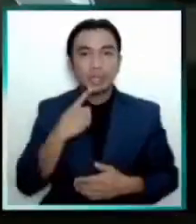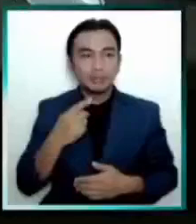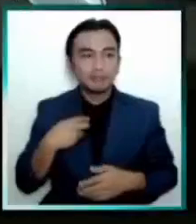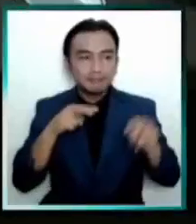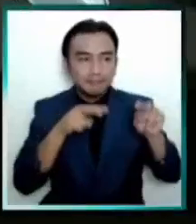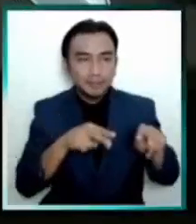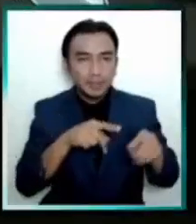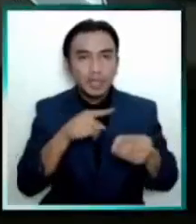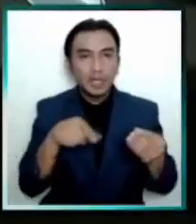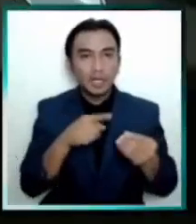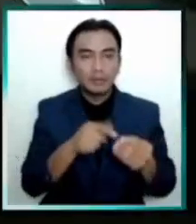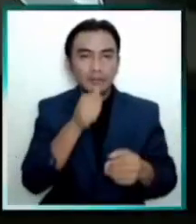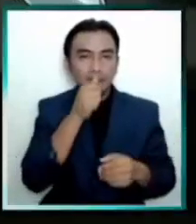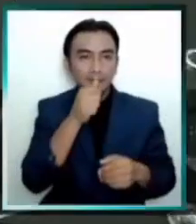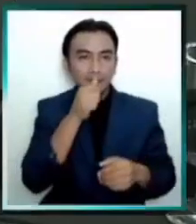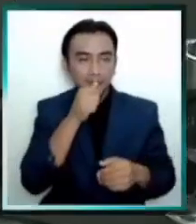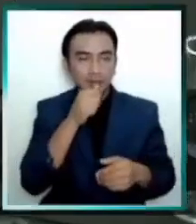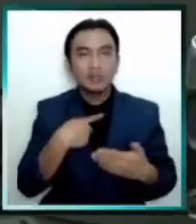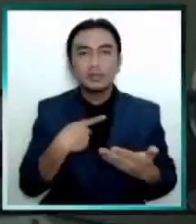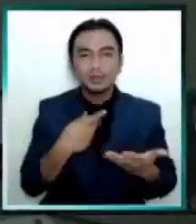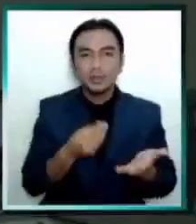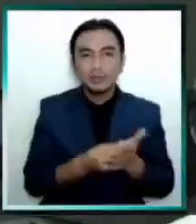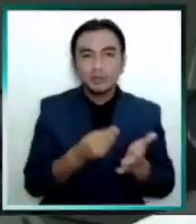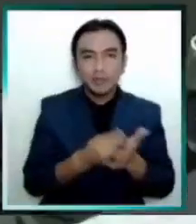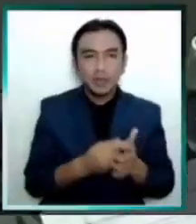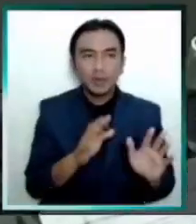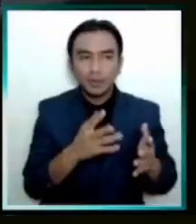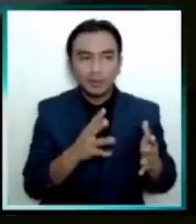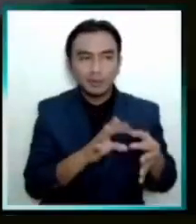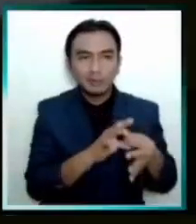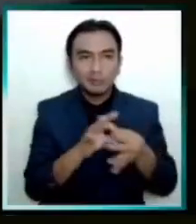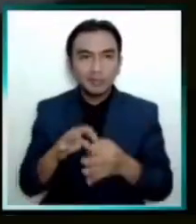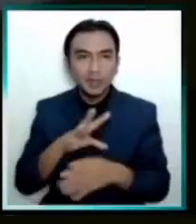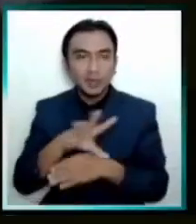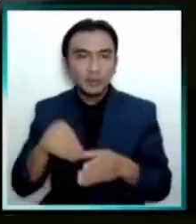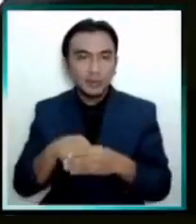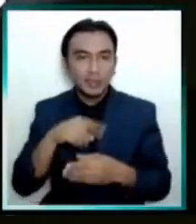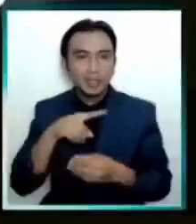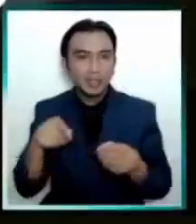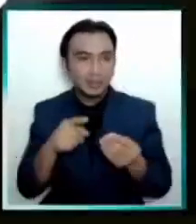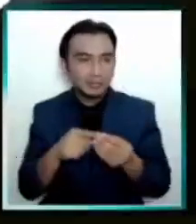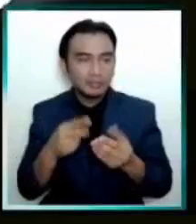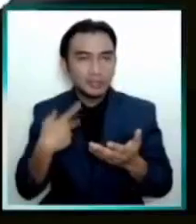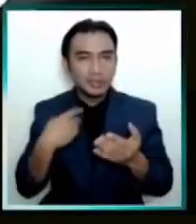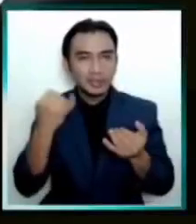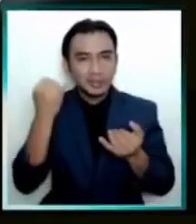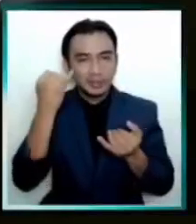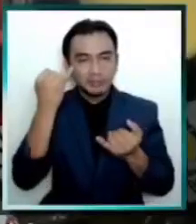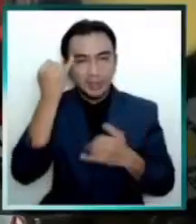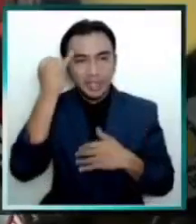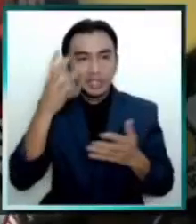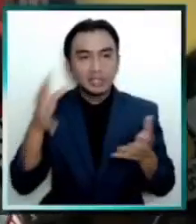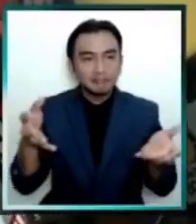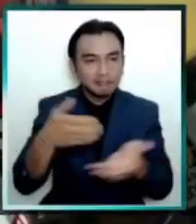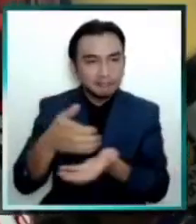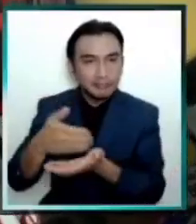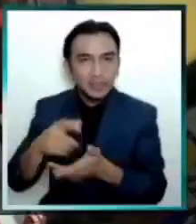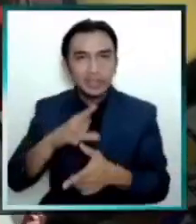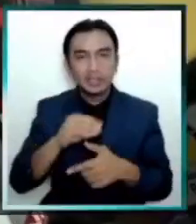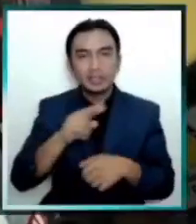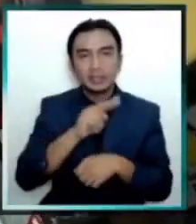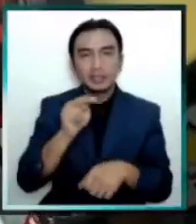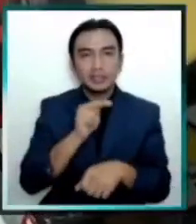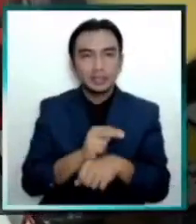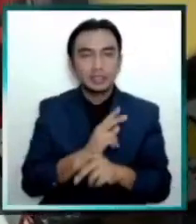funds ng mga ahensyang wala namang kinalaman sa intelligence gathering at national security. Sabi naman ni House